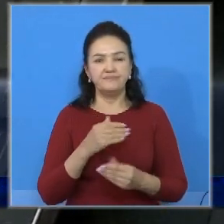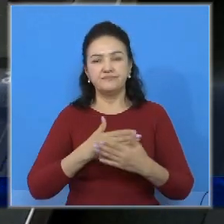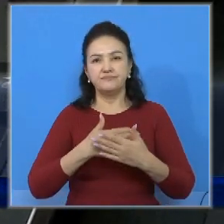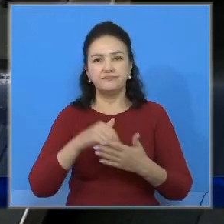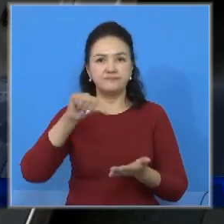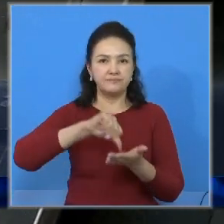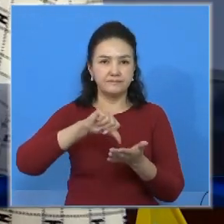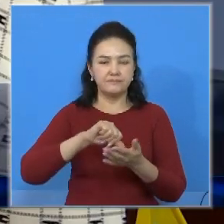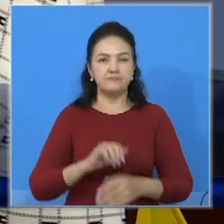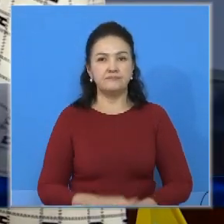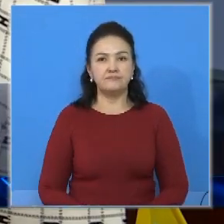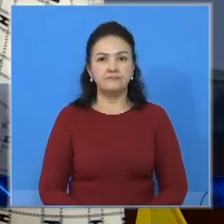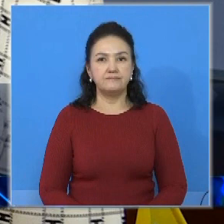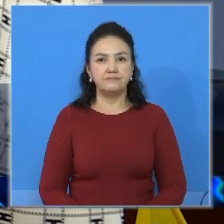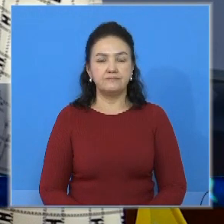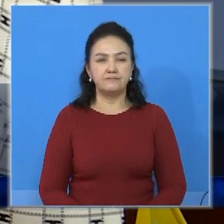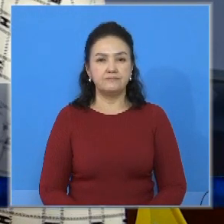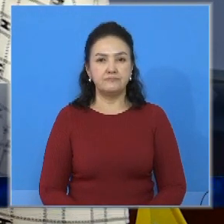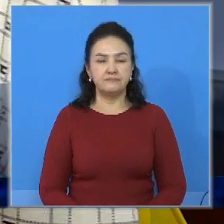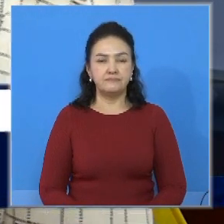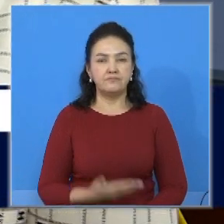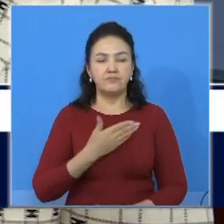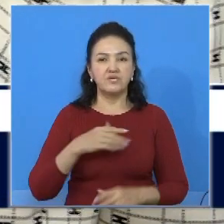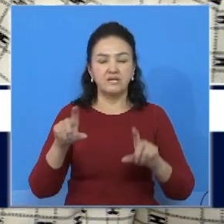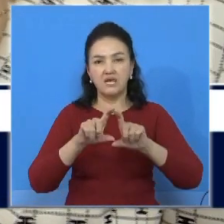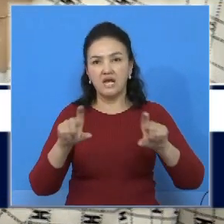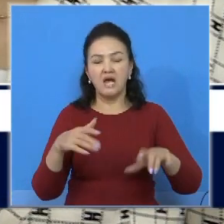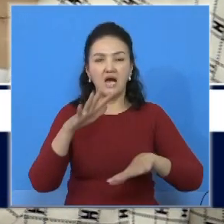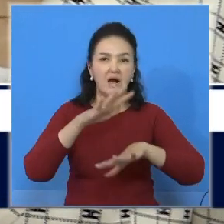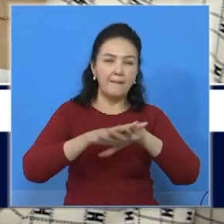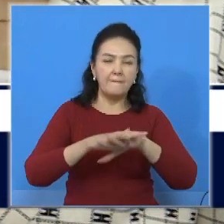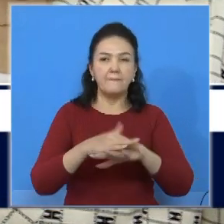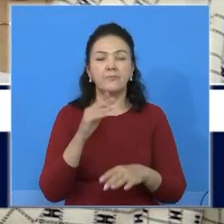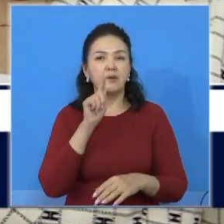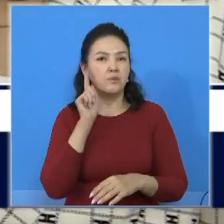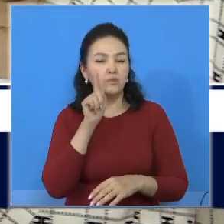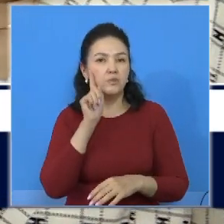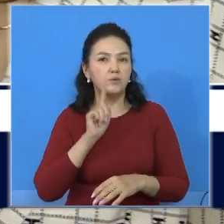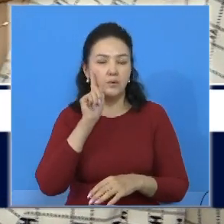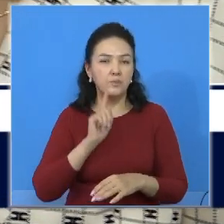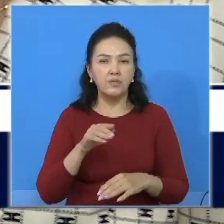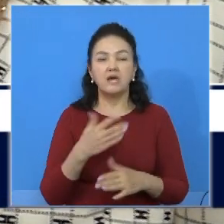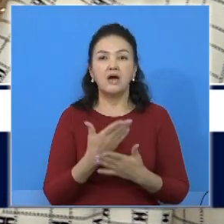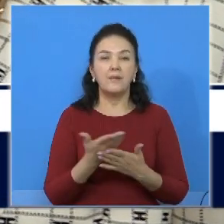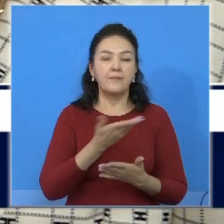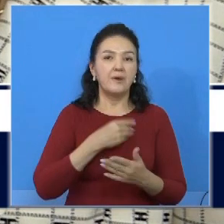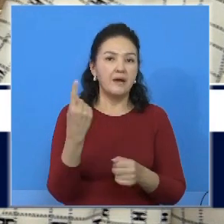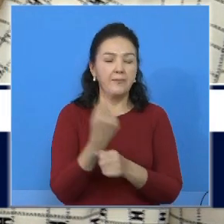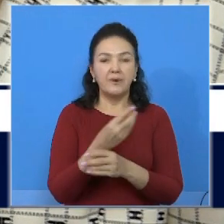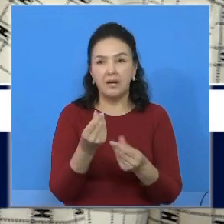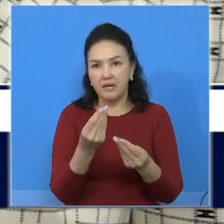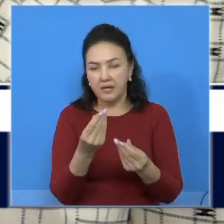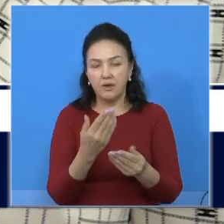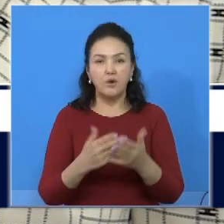белсенді қатысушысы. Основным преимуществом нашего филиала. Біздің филиал әр клиентке деген икемді тәсілі арқылы ерекшеленеді. Біз бірден